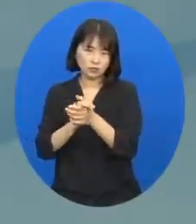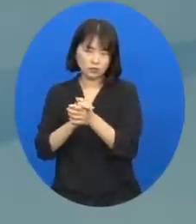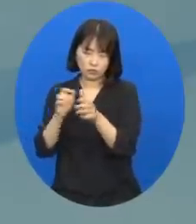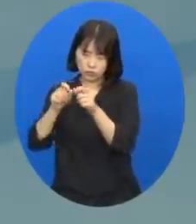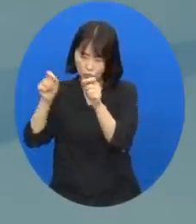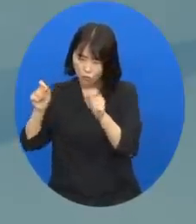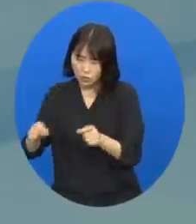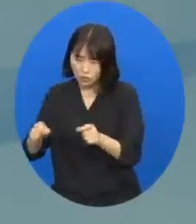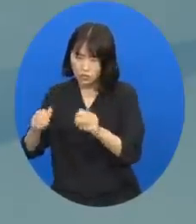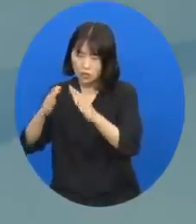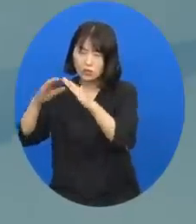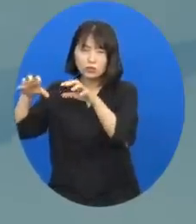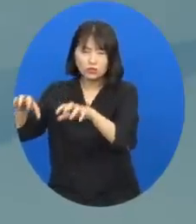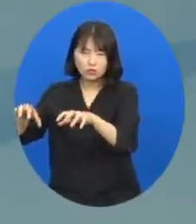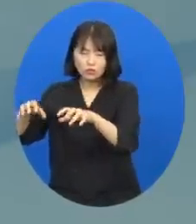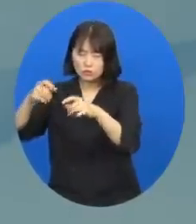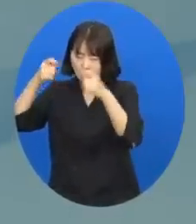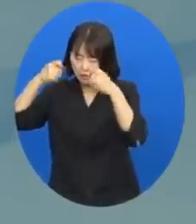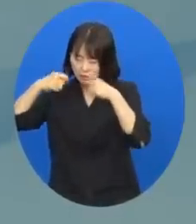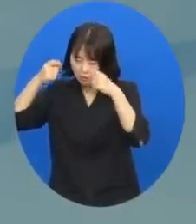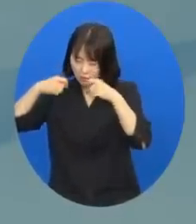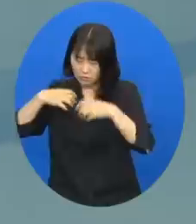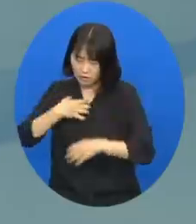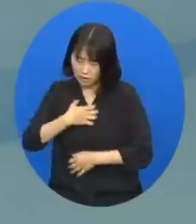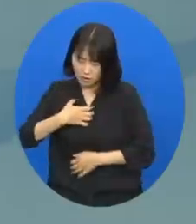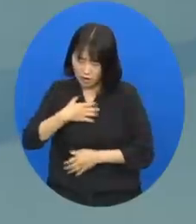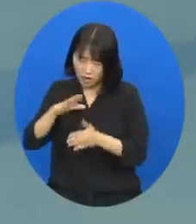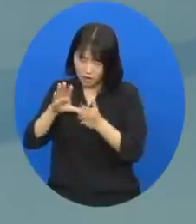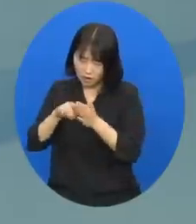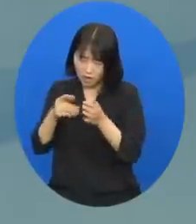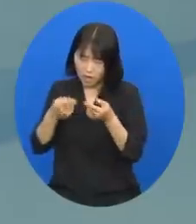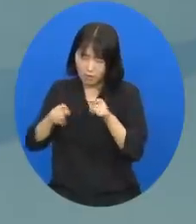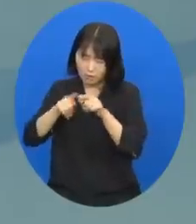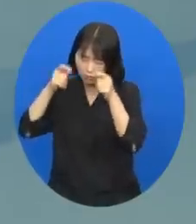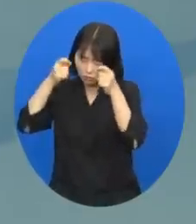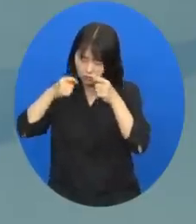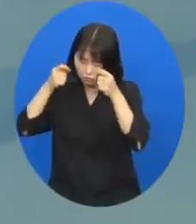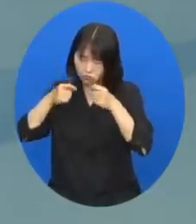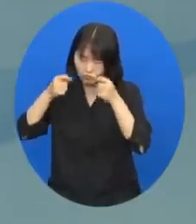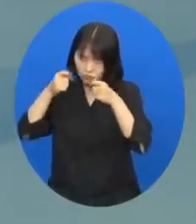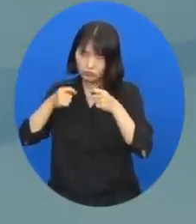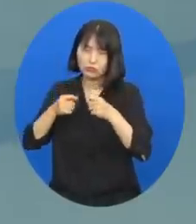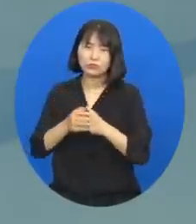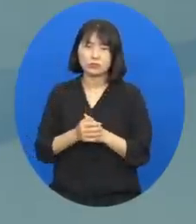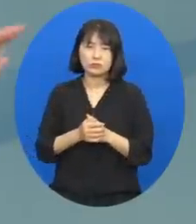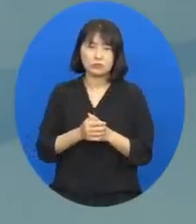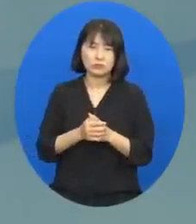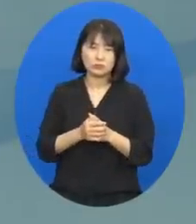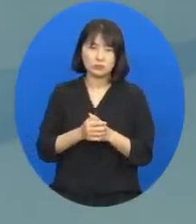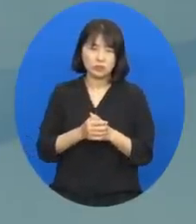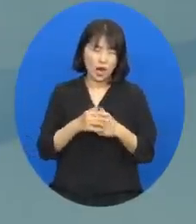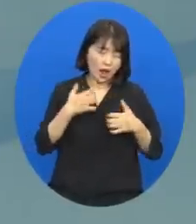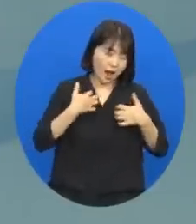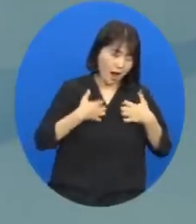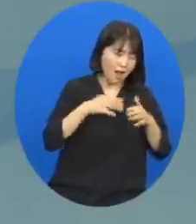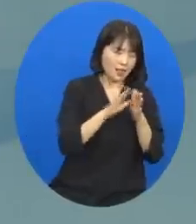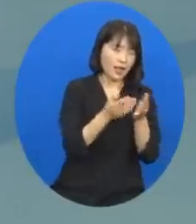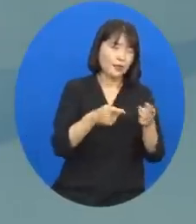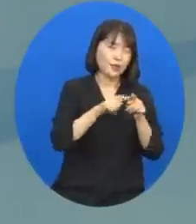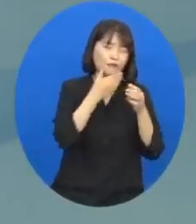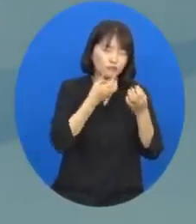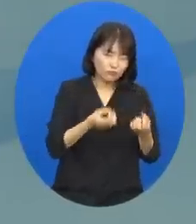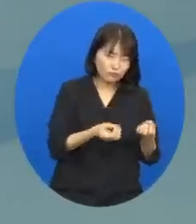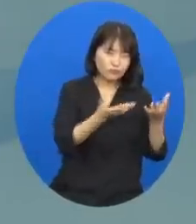이웃이 슬퍼할 때 진 점 함께 오르는 것입니다 기뻐할 때 청마 함께 축하해 주는 것입니다 너무